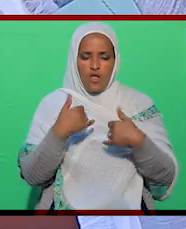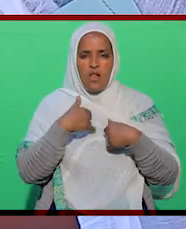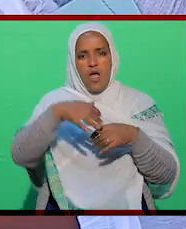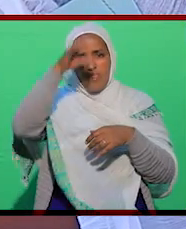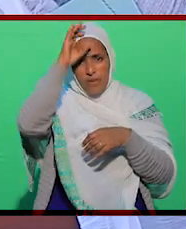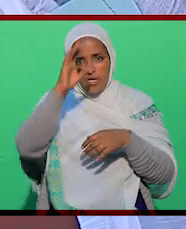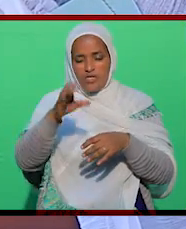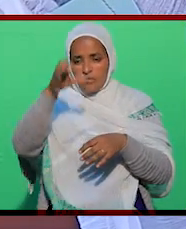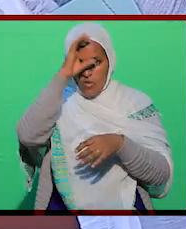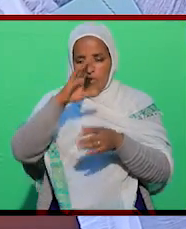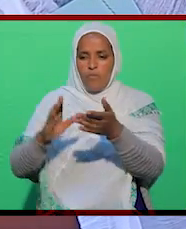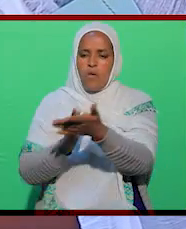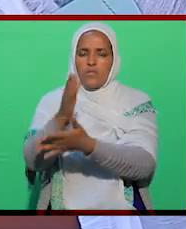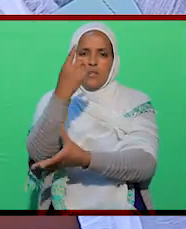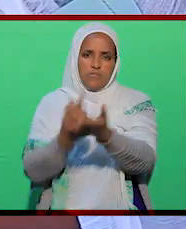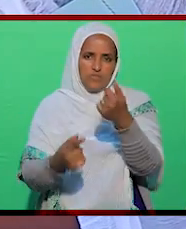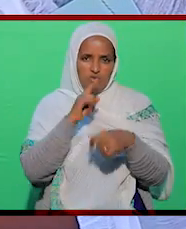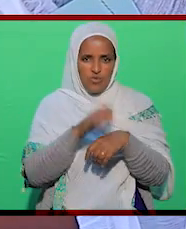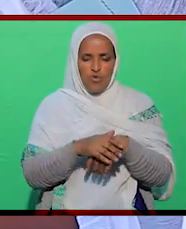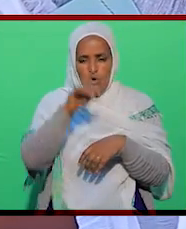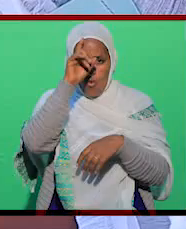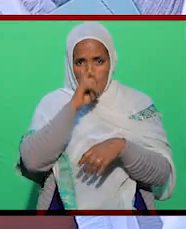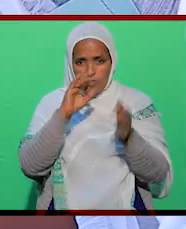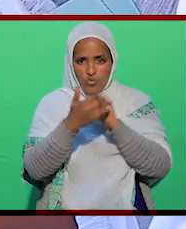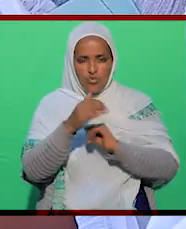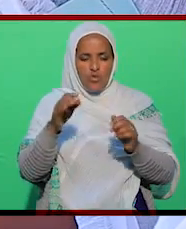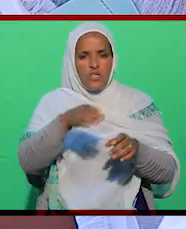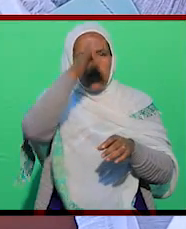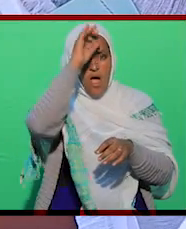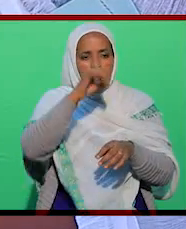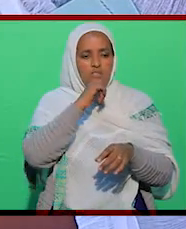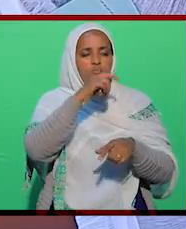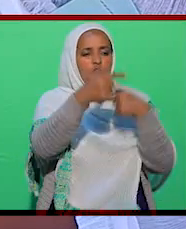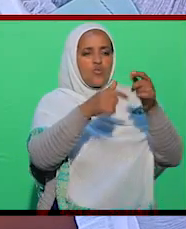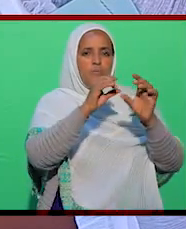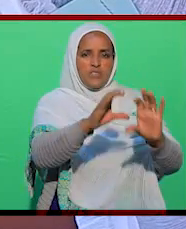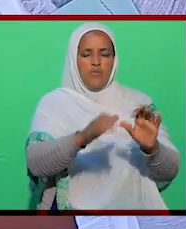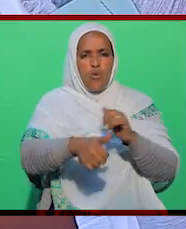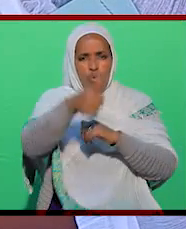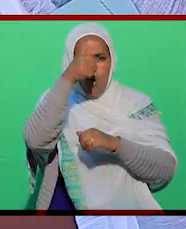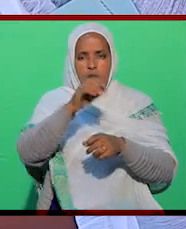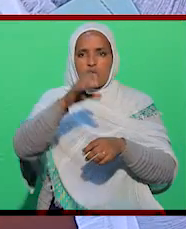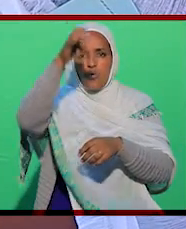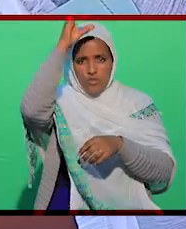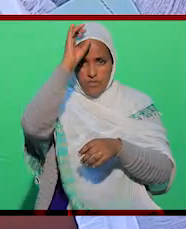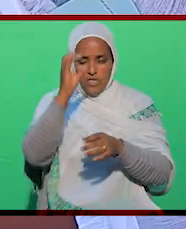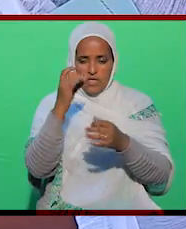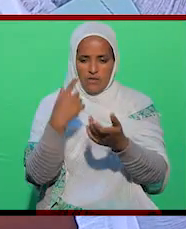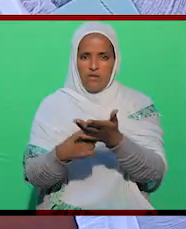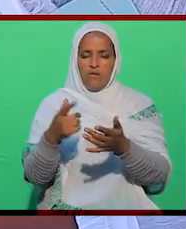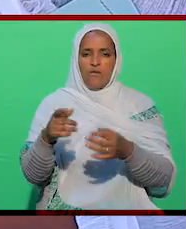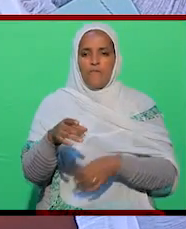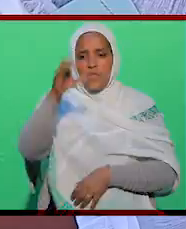ብሎ የተጠመቀውን የሚያጭበረብር ነው። ጀግና ከሆነ ያልተጠመቀውን ሄዶ ማስተማር ነው። ደግሞ ዋናው ጥምቀት ይሄ